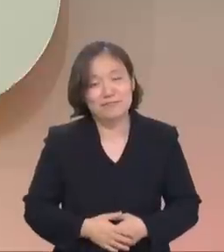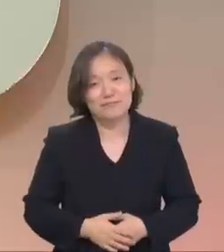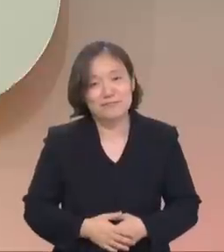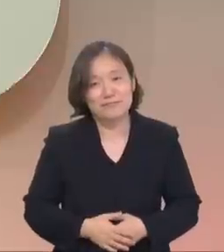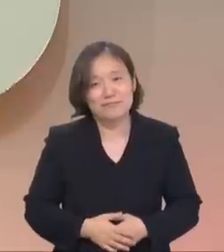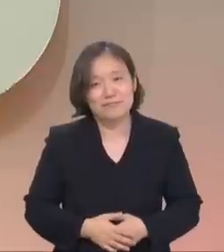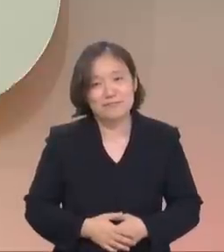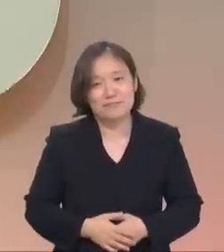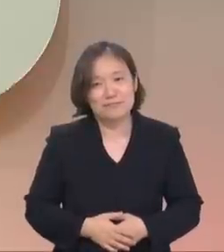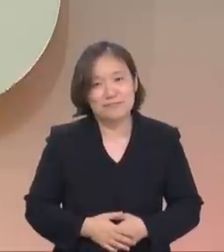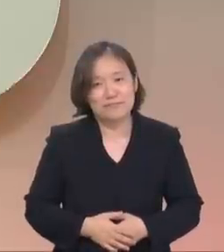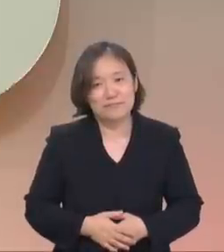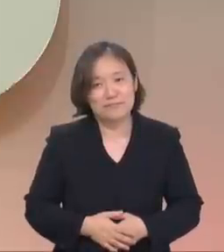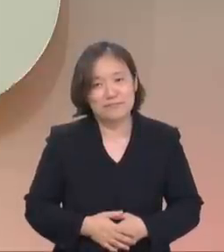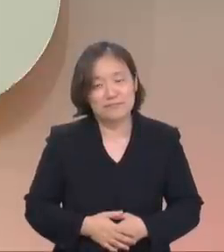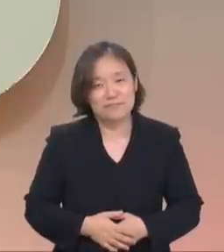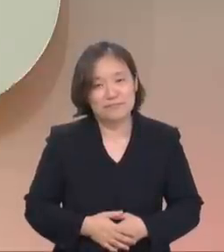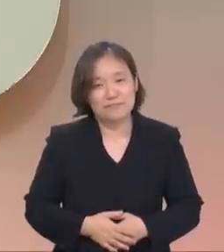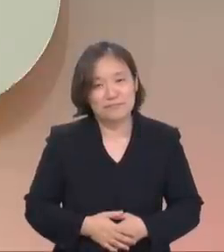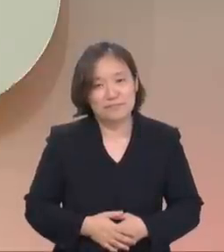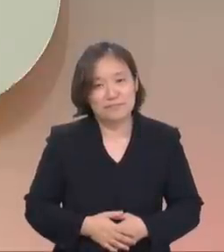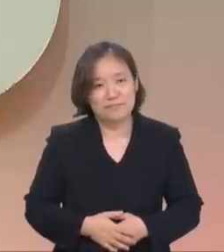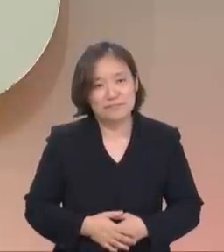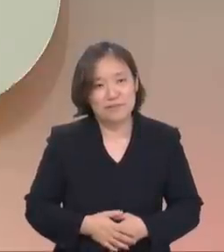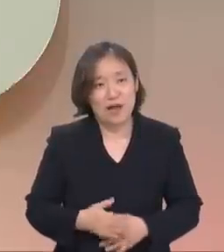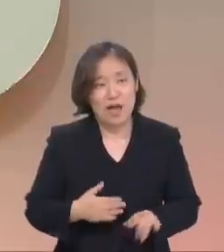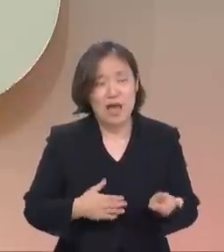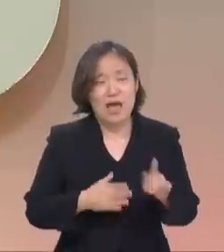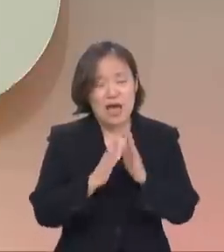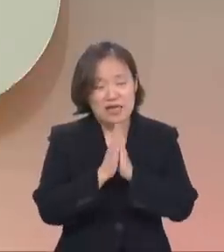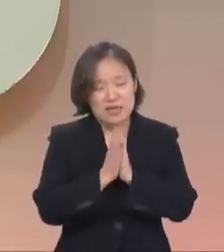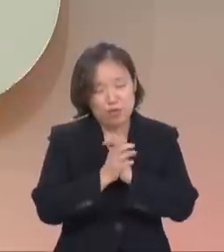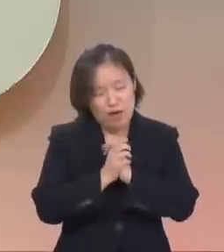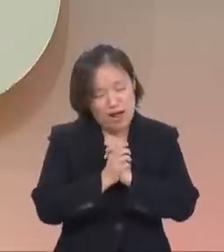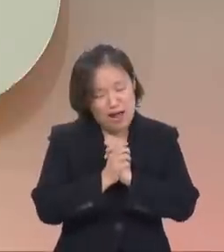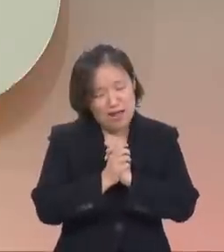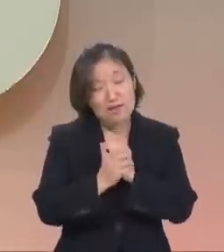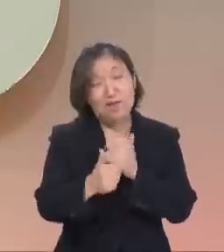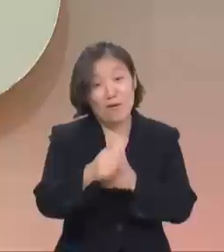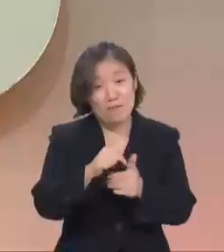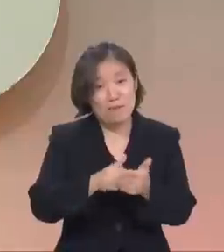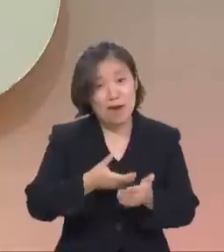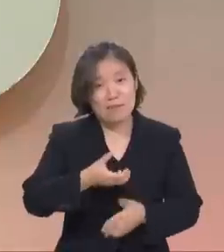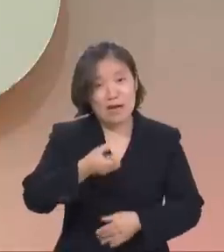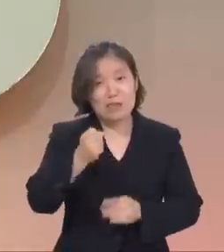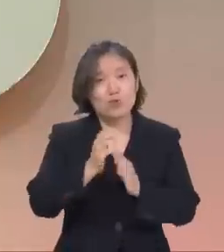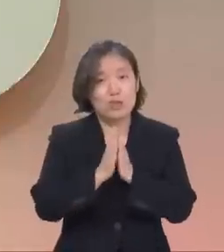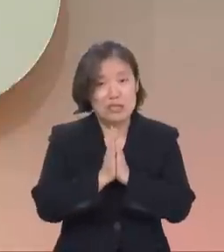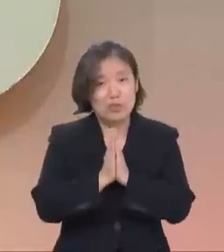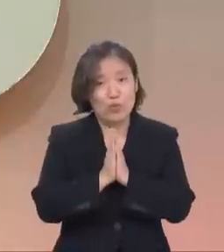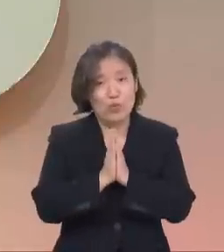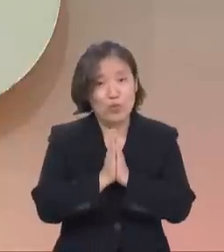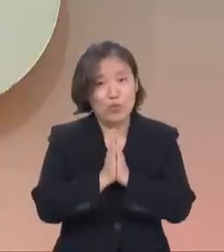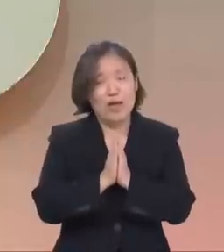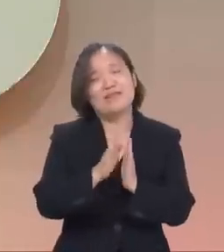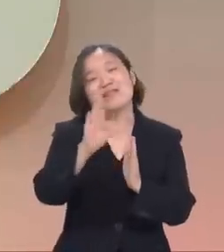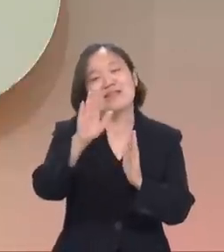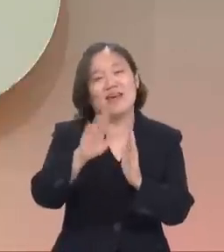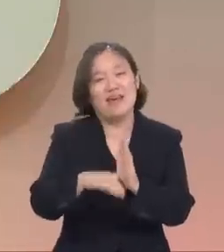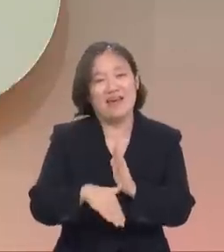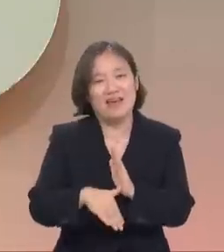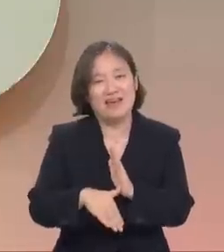그렇게 기도하고 그와 같은 마음으로 기도했을 때 여러분